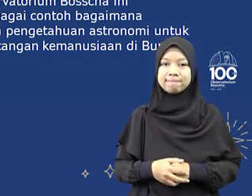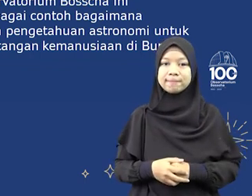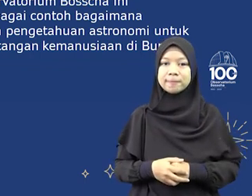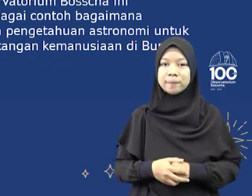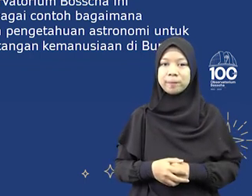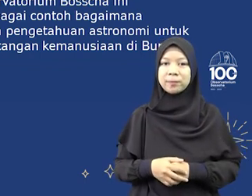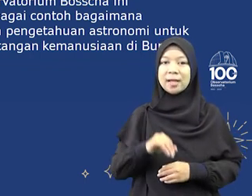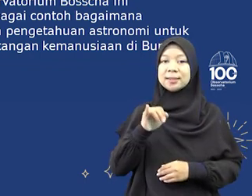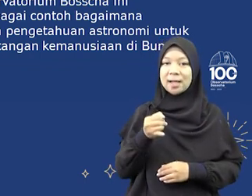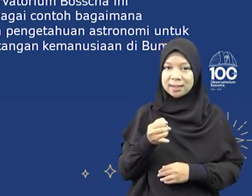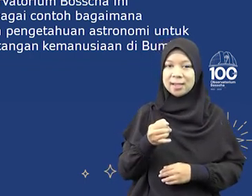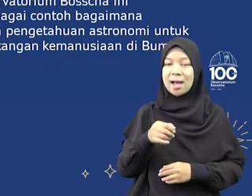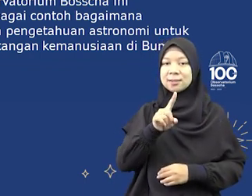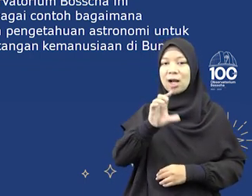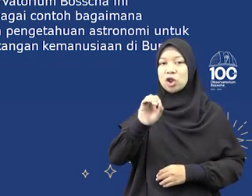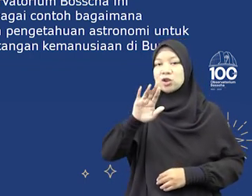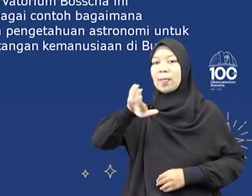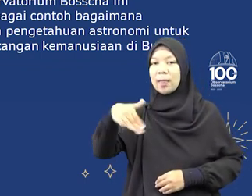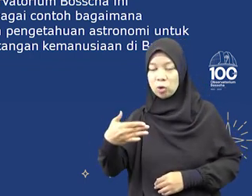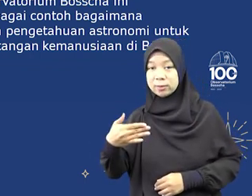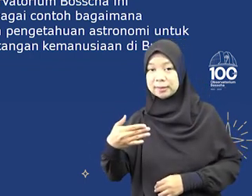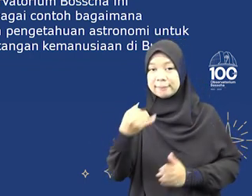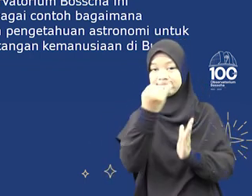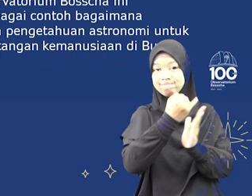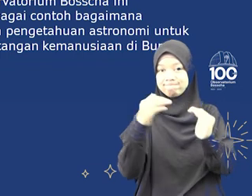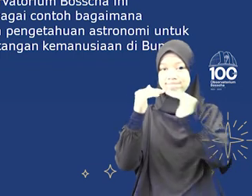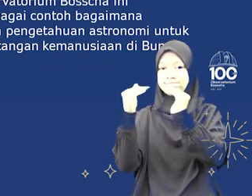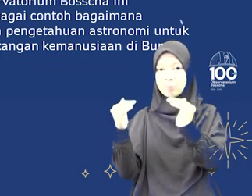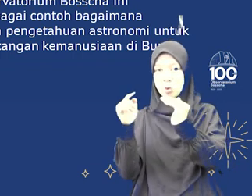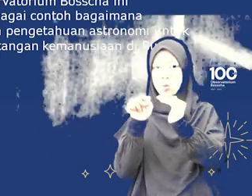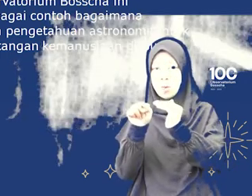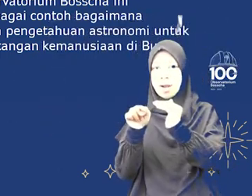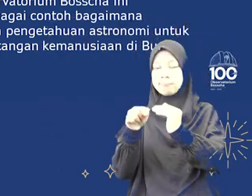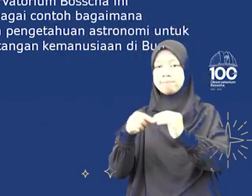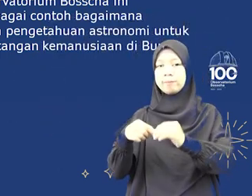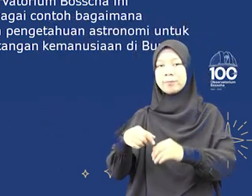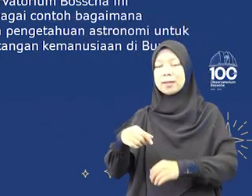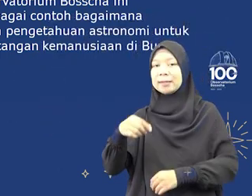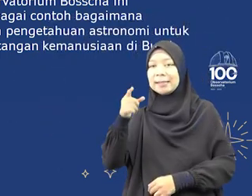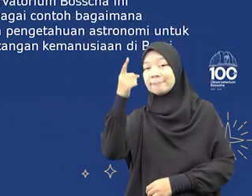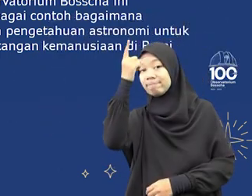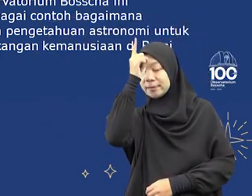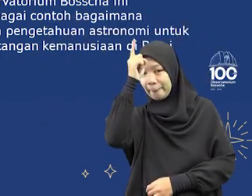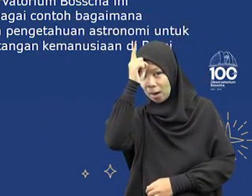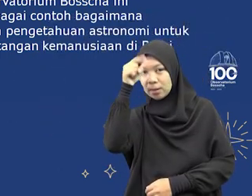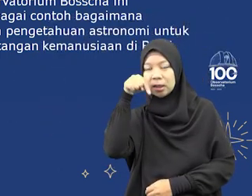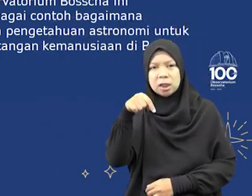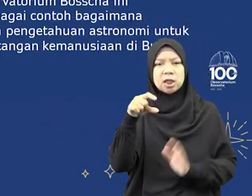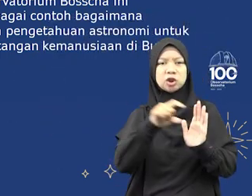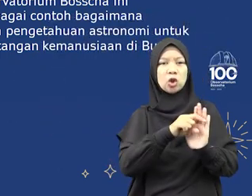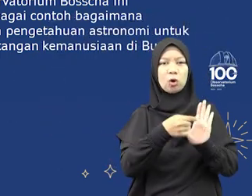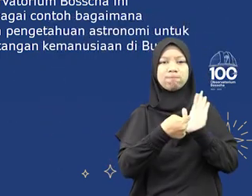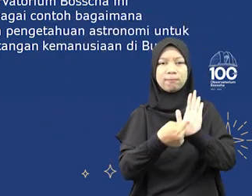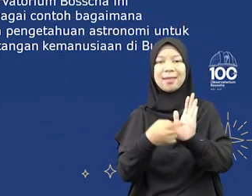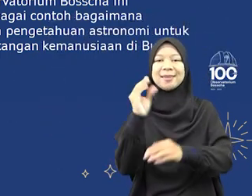jadi 100 tahun desain kubah Planetarium klasik di Jerman ini menjadi contoh gedung Planetarium